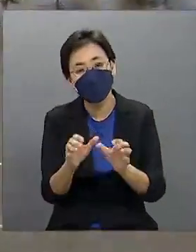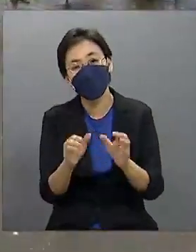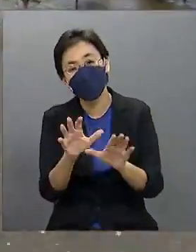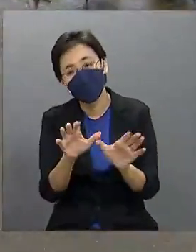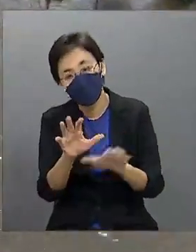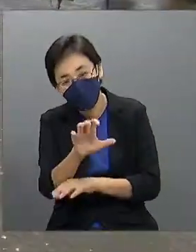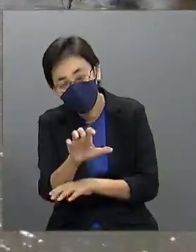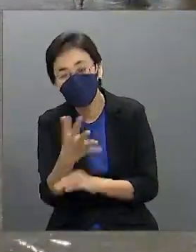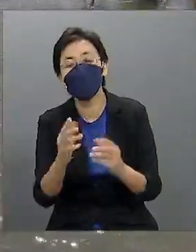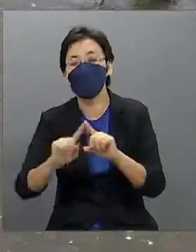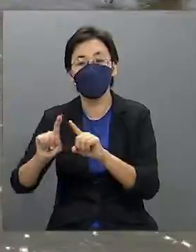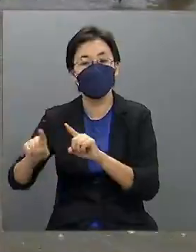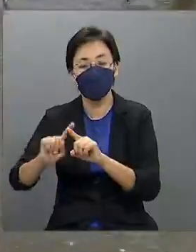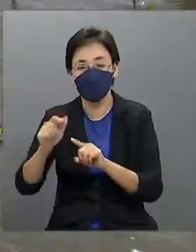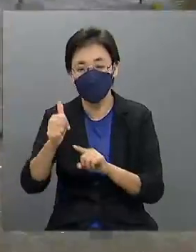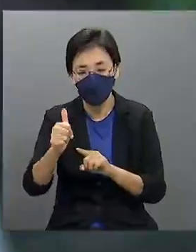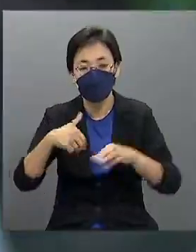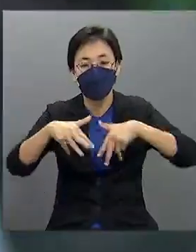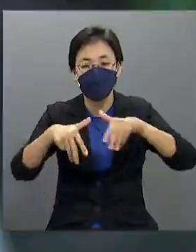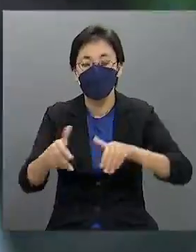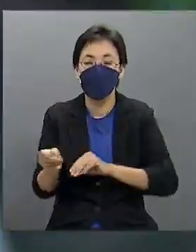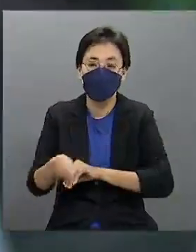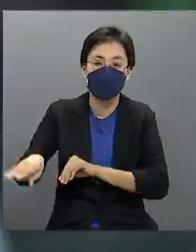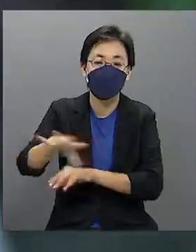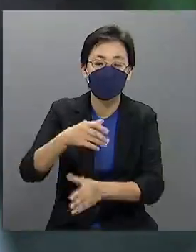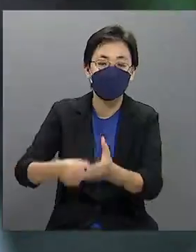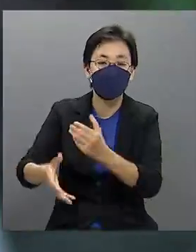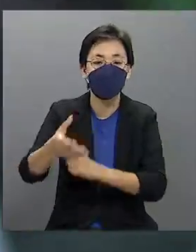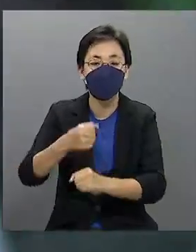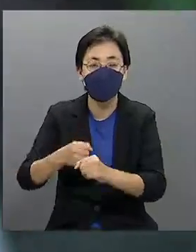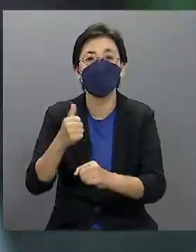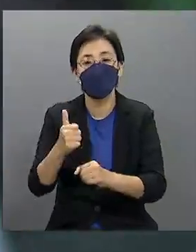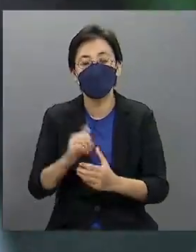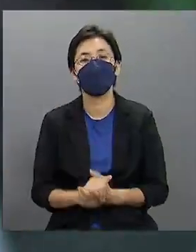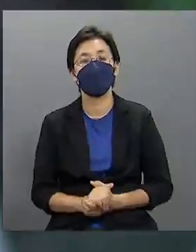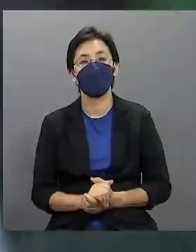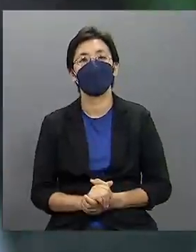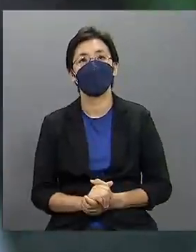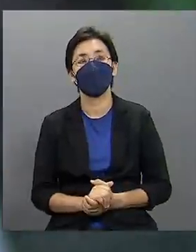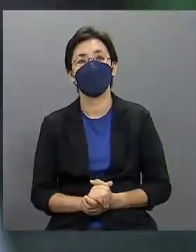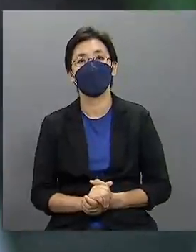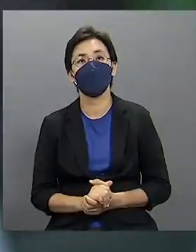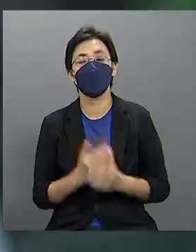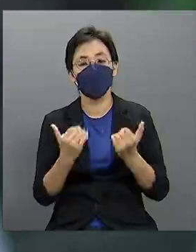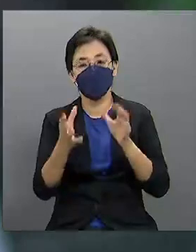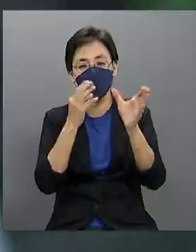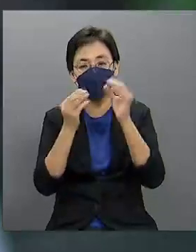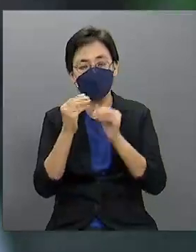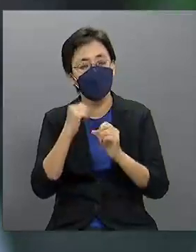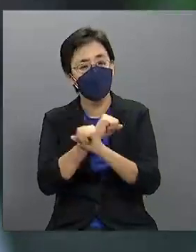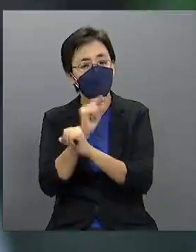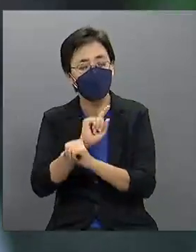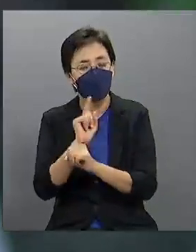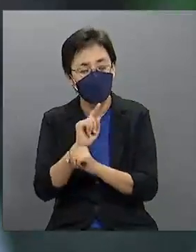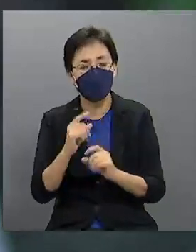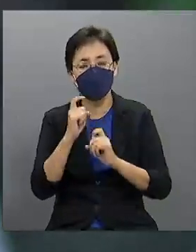ายได้เรีงประกเดียท้องให้กับคนใชุมชนอกด้วยคะและในช่วงนี้นะคะ จะพาคผชมไปเรีนรู้เพื่อลดความเสี่ยงในการเกิดภัพิปัติกัช